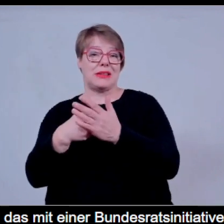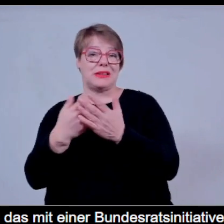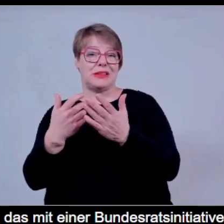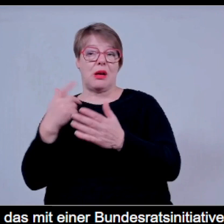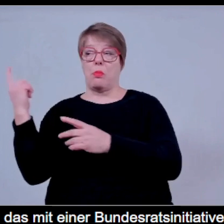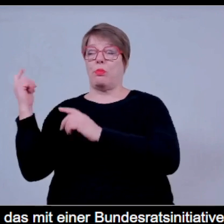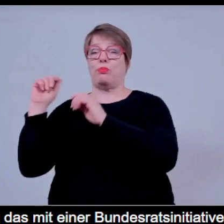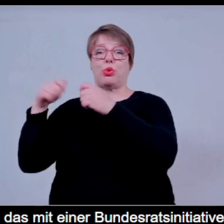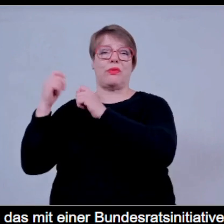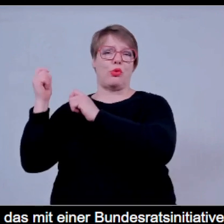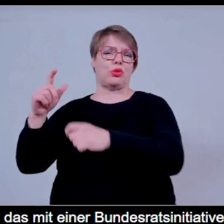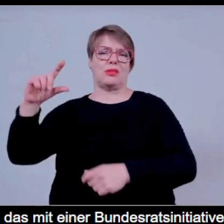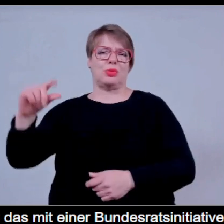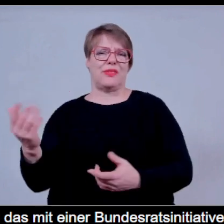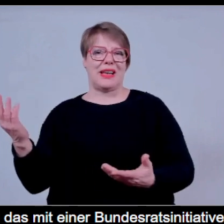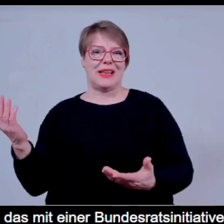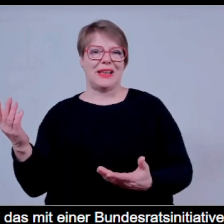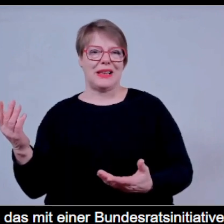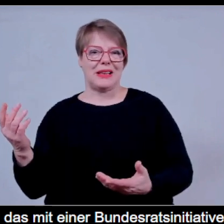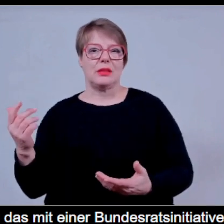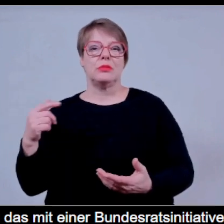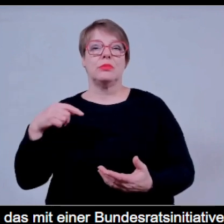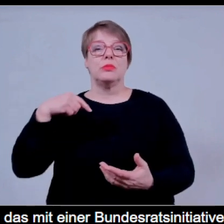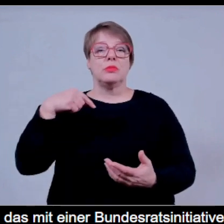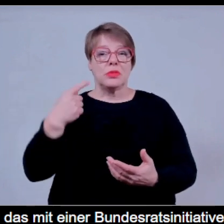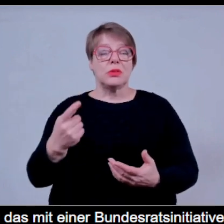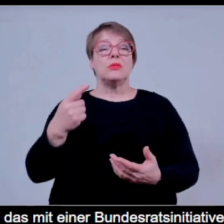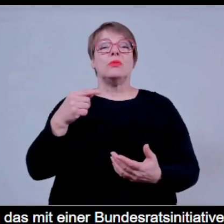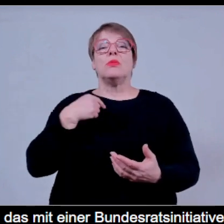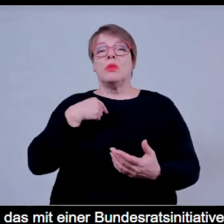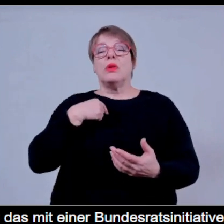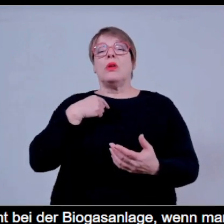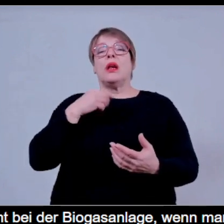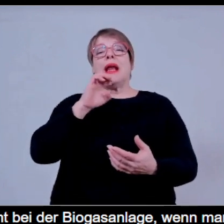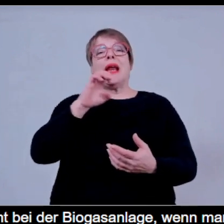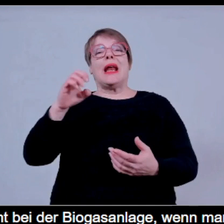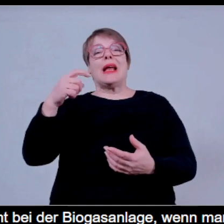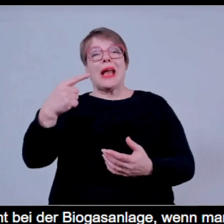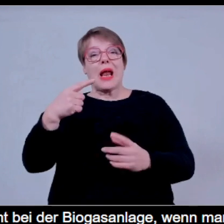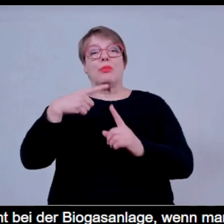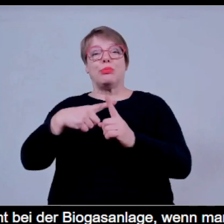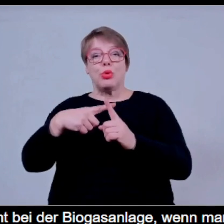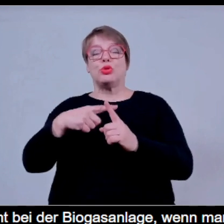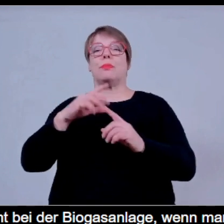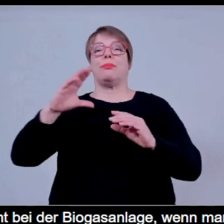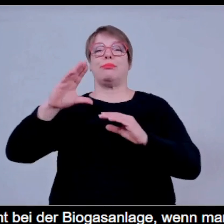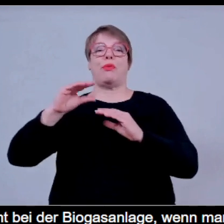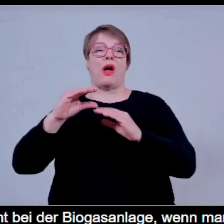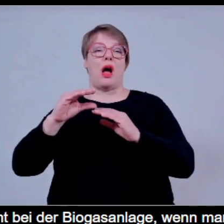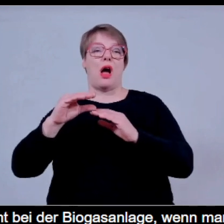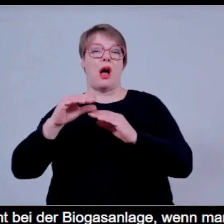deshalb, um am Ende auch Geld zu sehen. Es wäre fatal, wenn wir in Bayern jetzt die 10H-Regel massiv gelockert hätten.